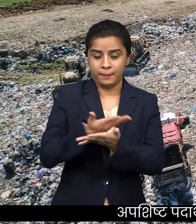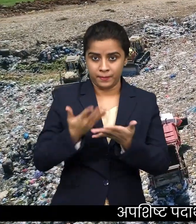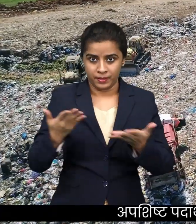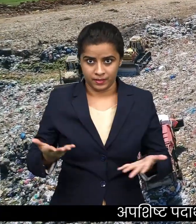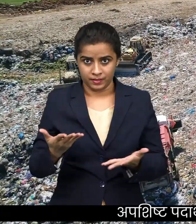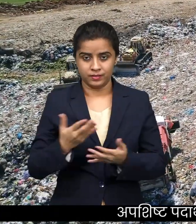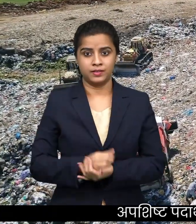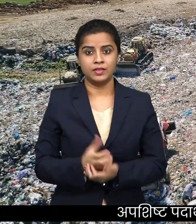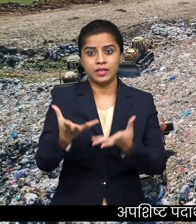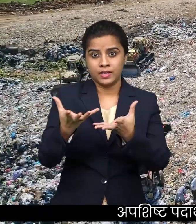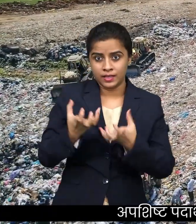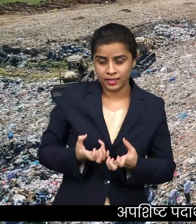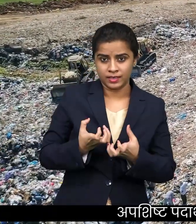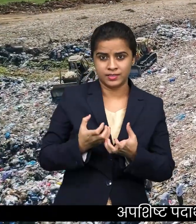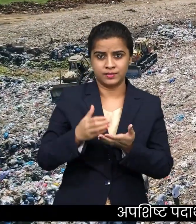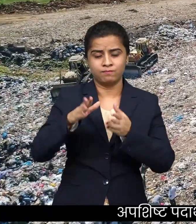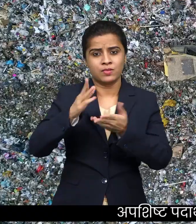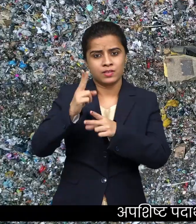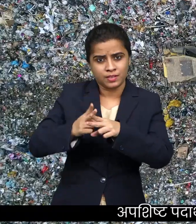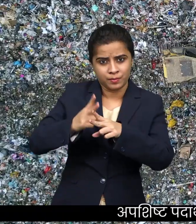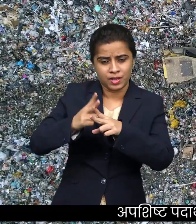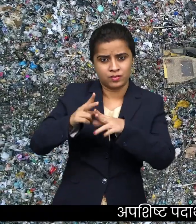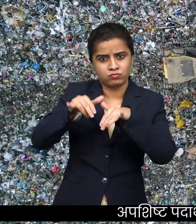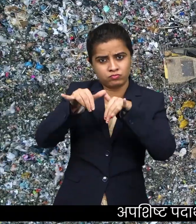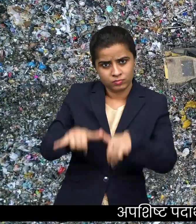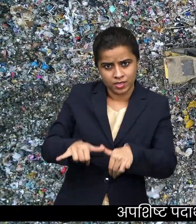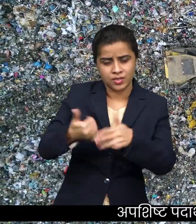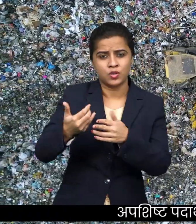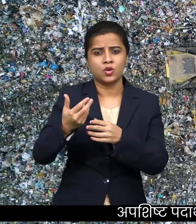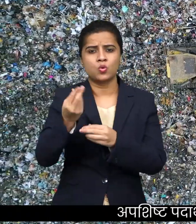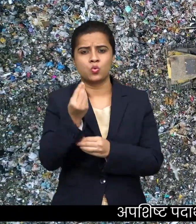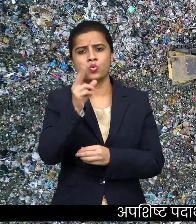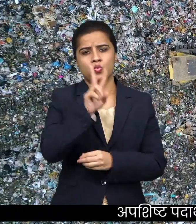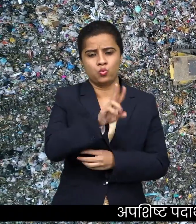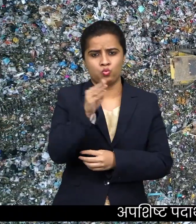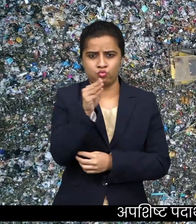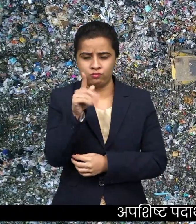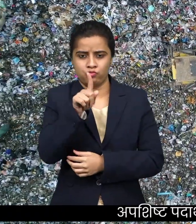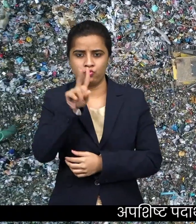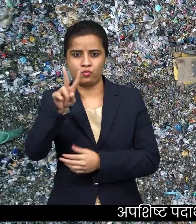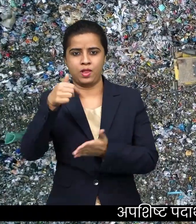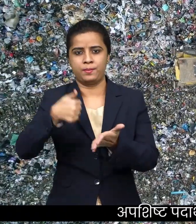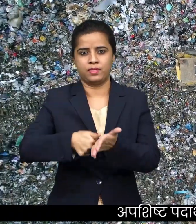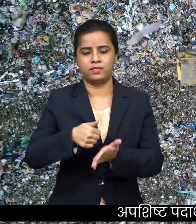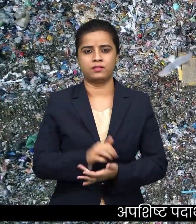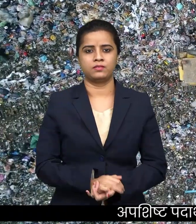अपशिष्ट पदार्थ लगभग 2 से 12 महीने में स्थिर हो जाते हैं।